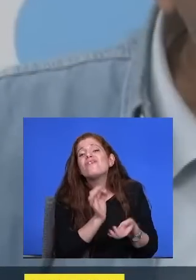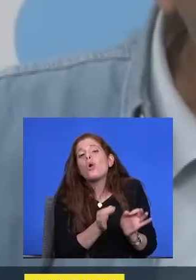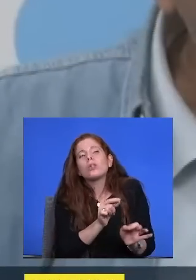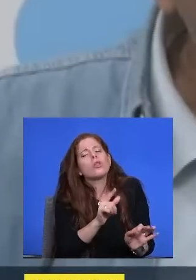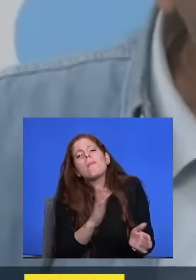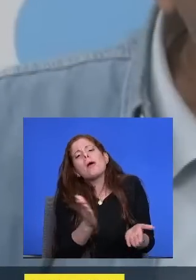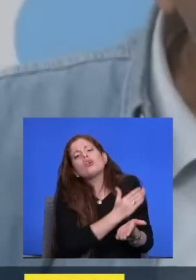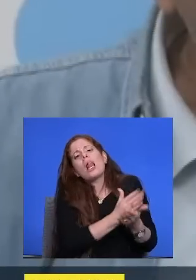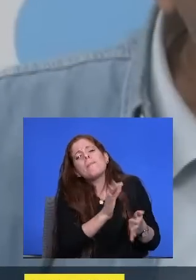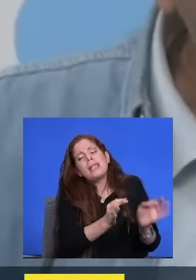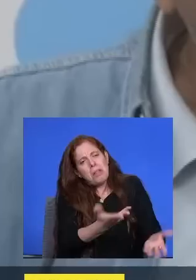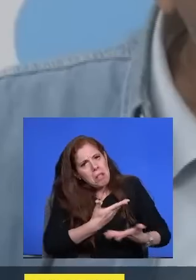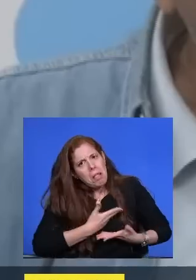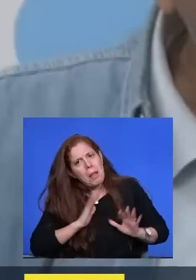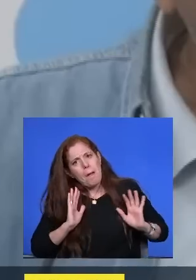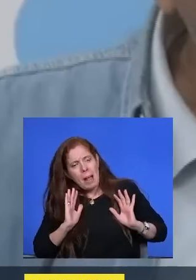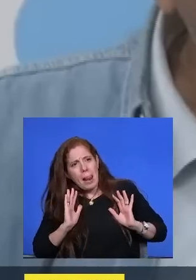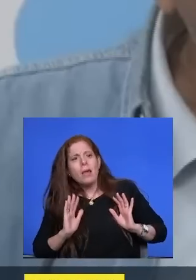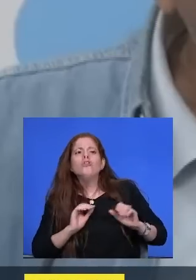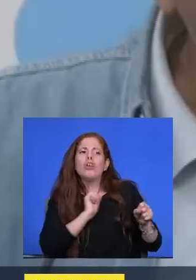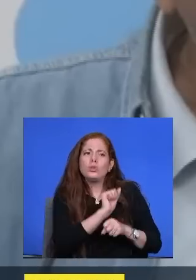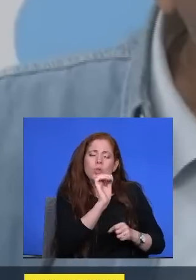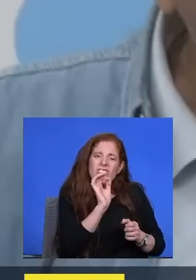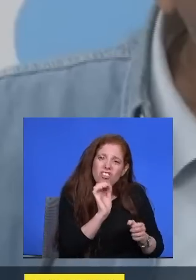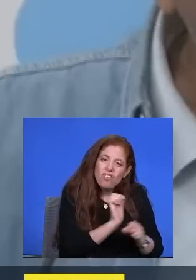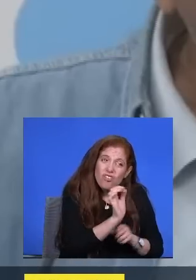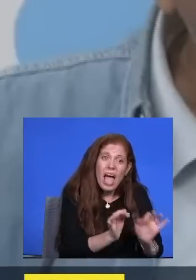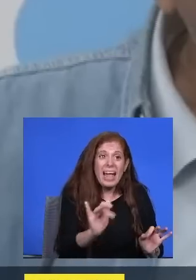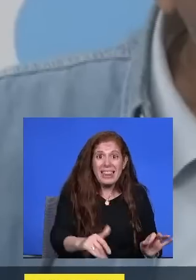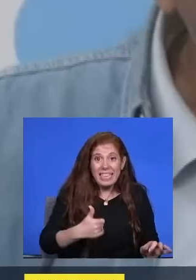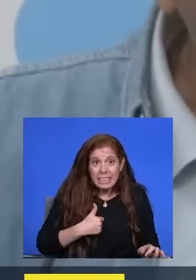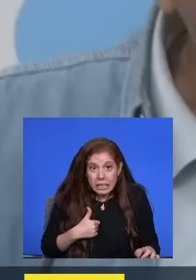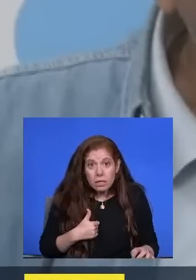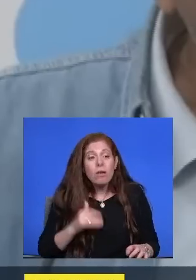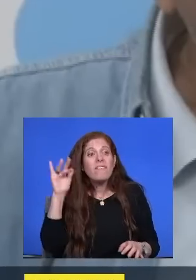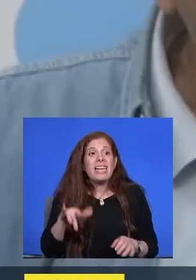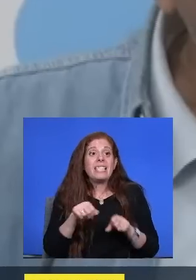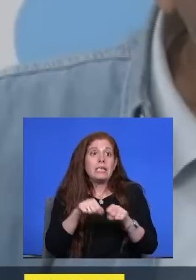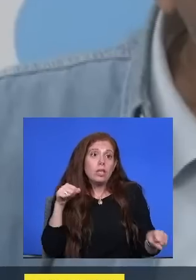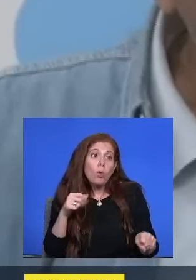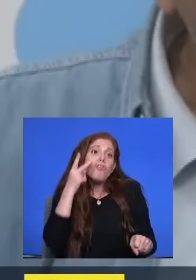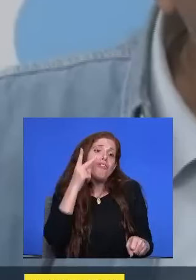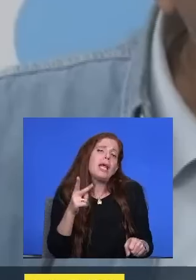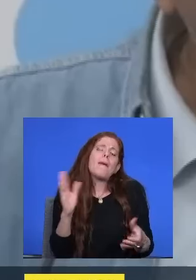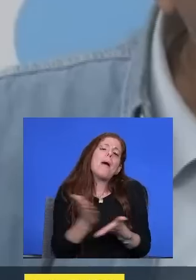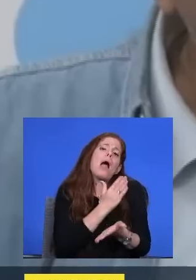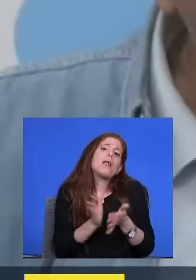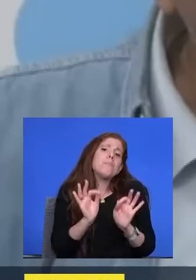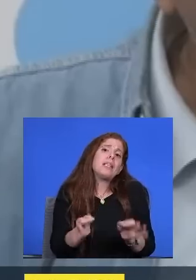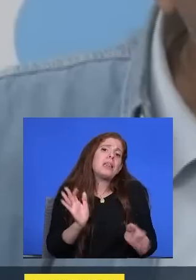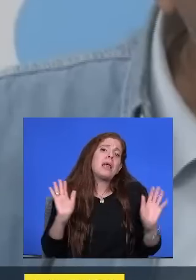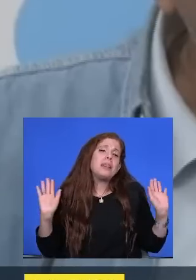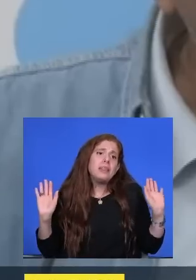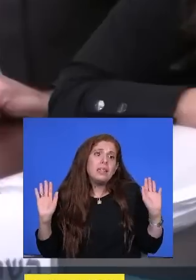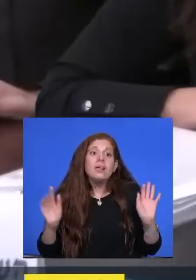נקבל, תגישו תביעה נגדי, נגד ועד הרשות, ונגד ההסתדרות, ובואו נראה מה יחליט בית הדין. אני אגיד לך שביתה